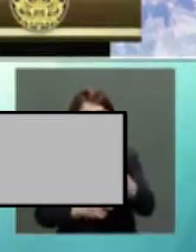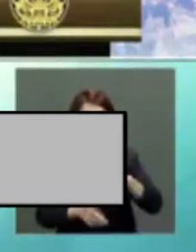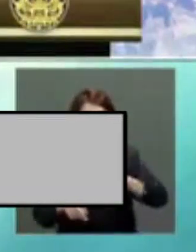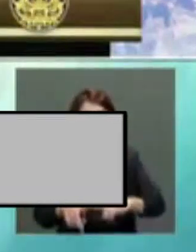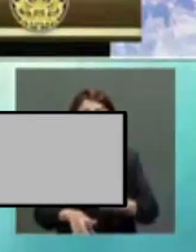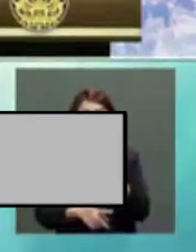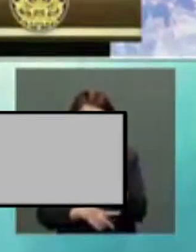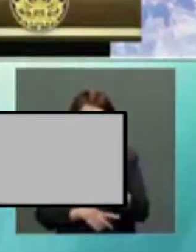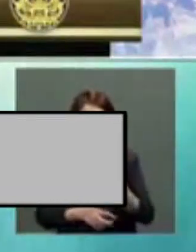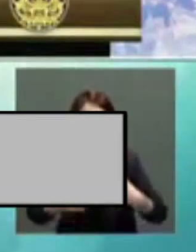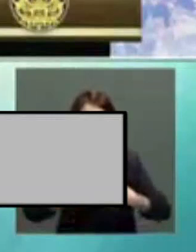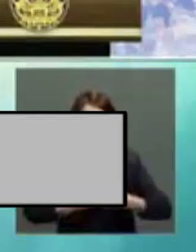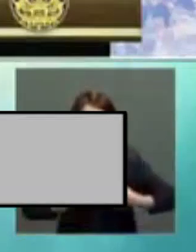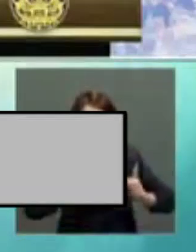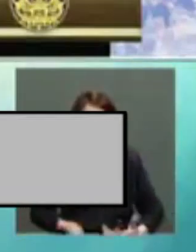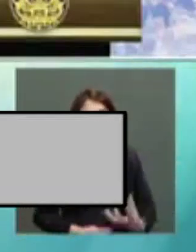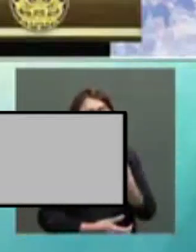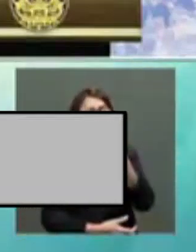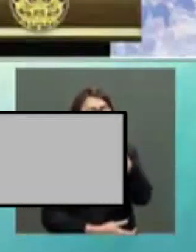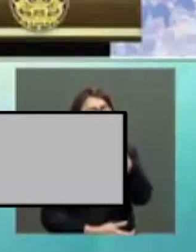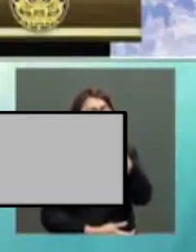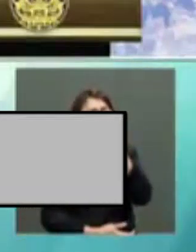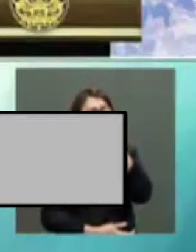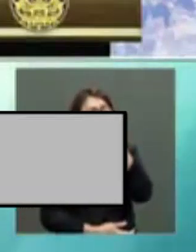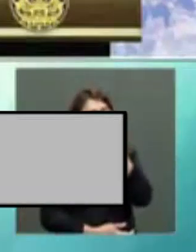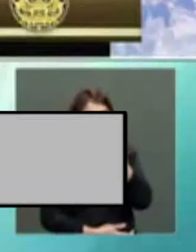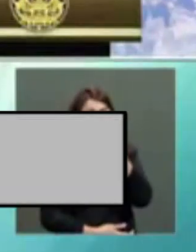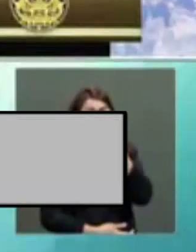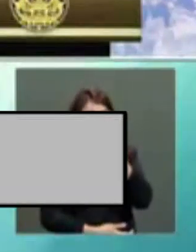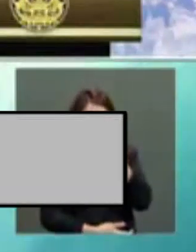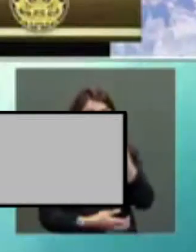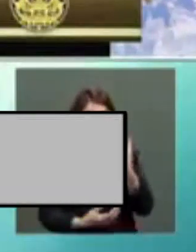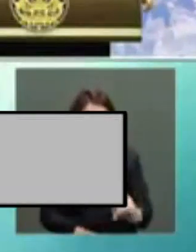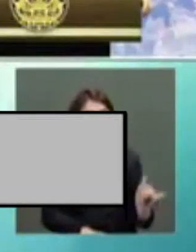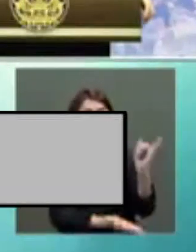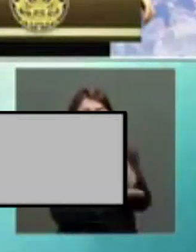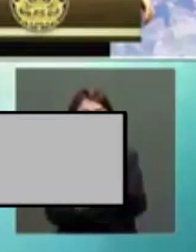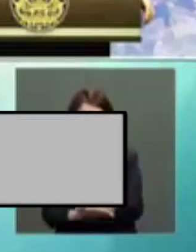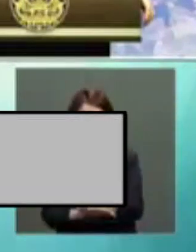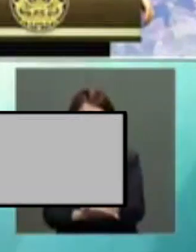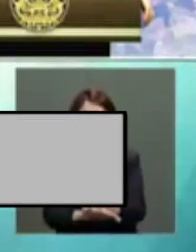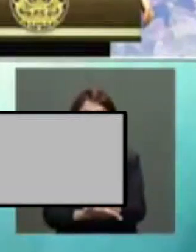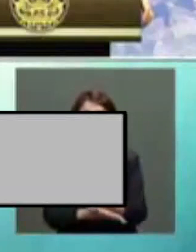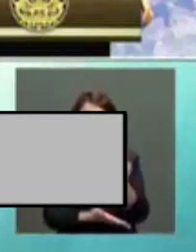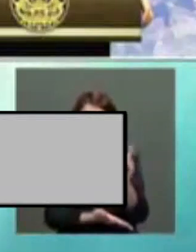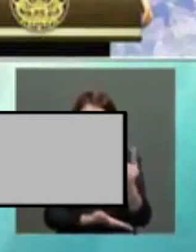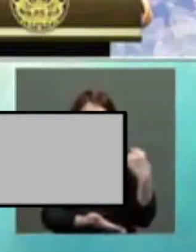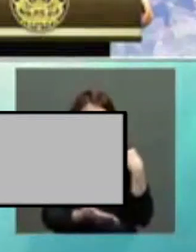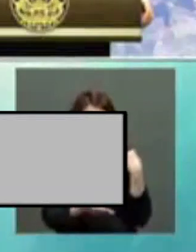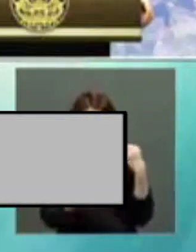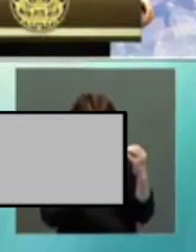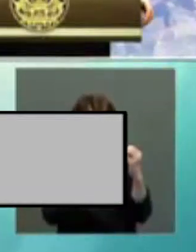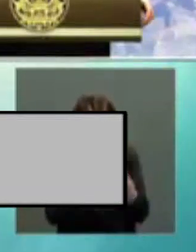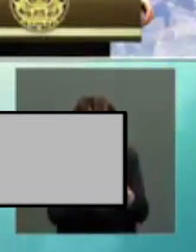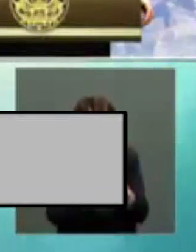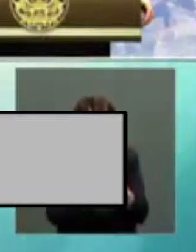ขึ้นต้องใส่ท่อช่วยหายใจแล้วก็ได้ส่งตัวนะครับส่งตัวอย่างการตรวจเชื้อก็พบว่า